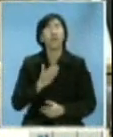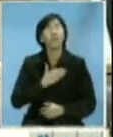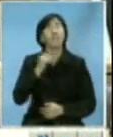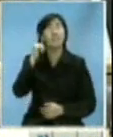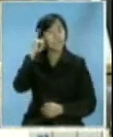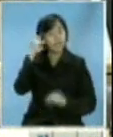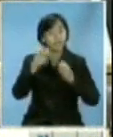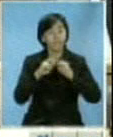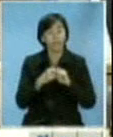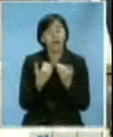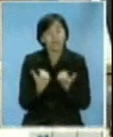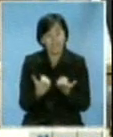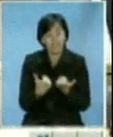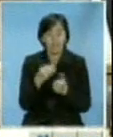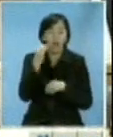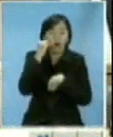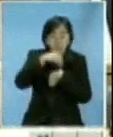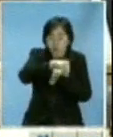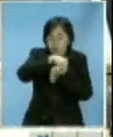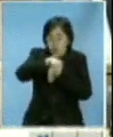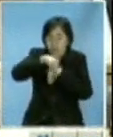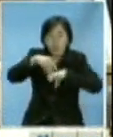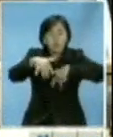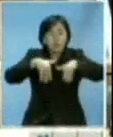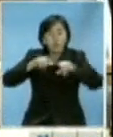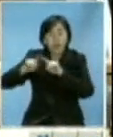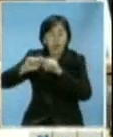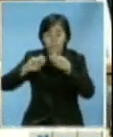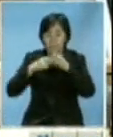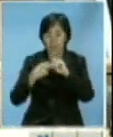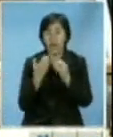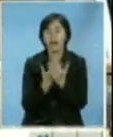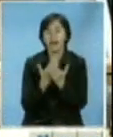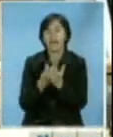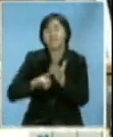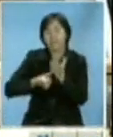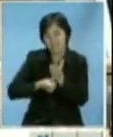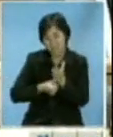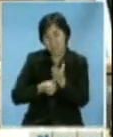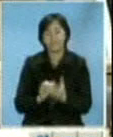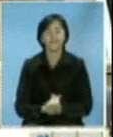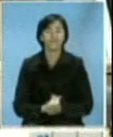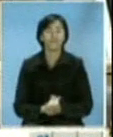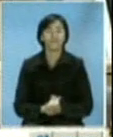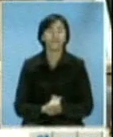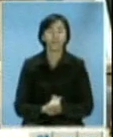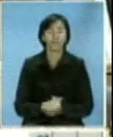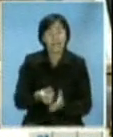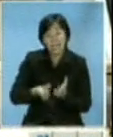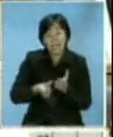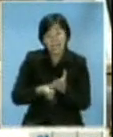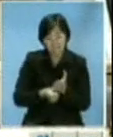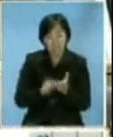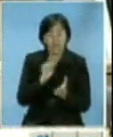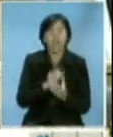ขณะนี้เกิดอยู่ทุกหมู่บ้านทุกชุมชนนั่นคือหนี้นอกระบบครับท่านประธานมีพี่น้อง